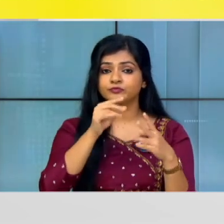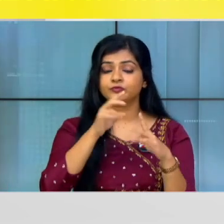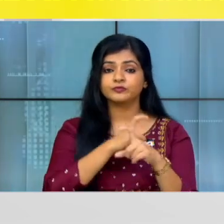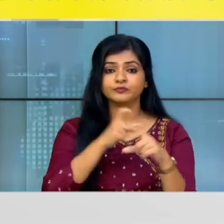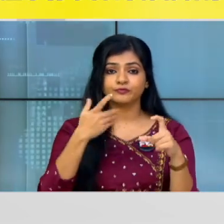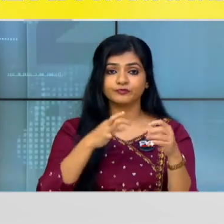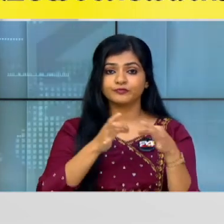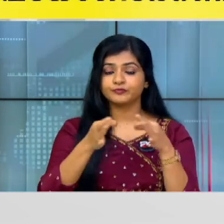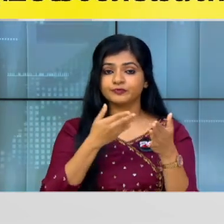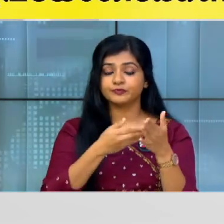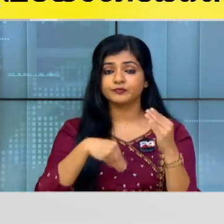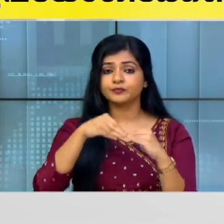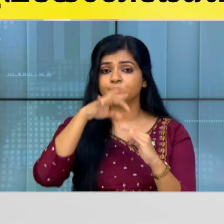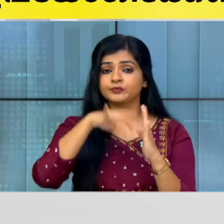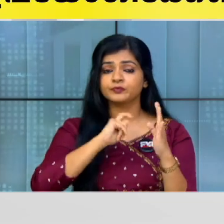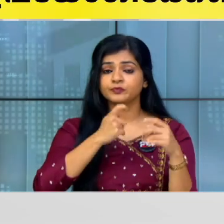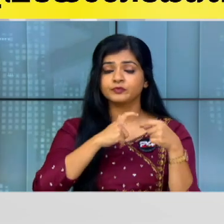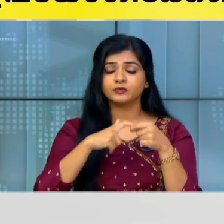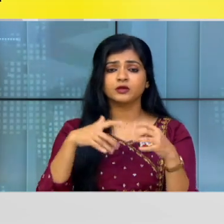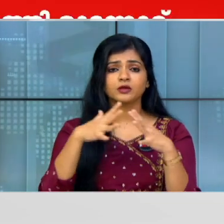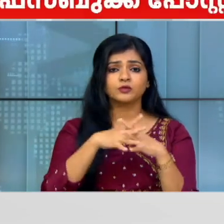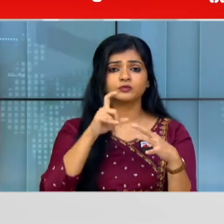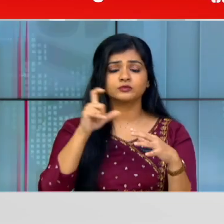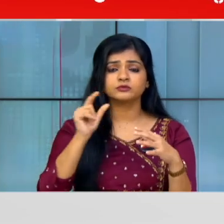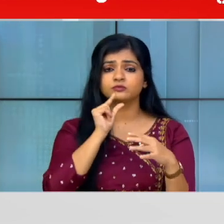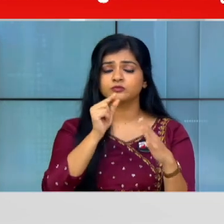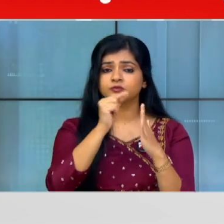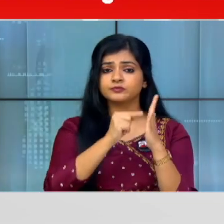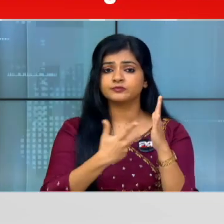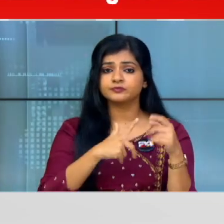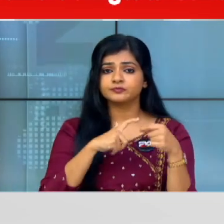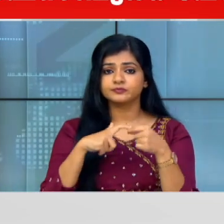ശ്രീകാന്ത് വിവരങ്ങളുമായി. ശ്രീകാന്ത്, എന്താണ് WCC വ്യക്തമാക്കുന്ന നിലപാട്?